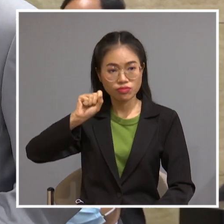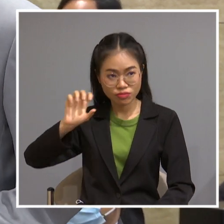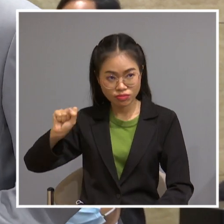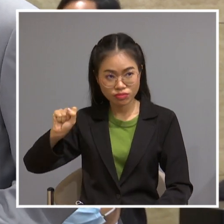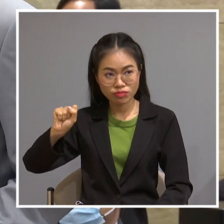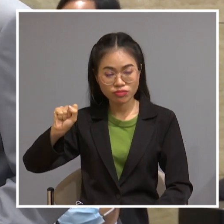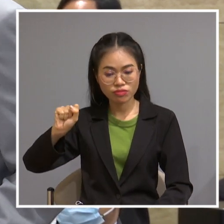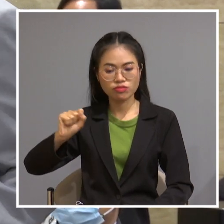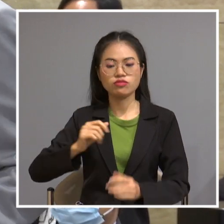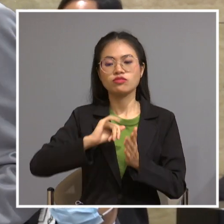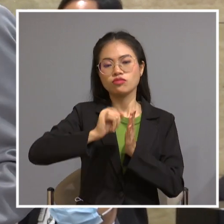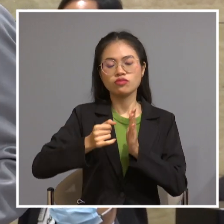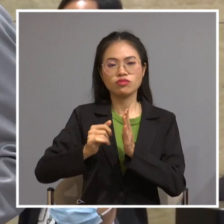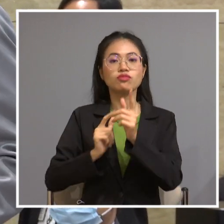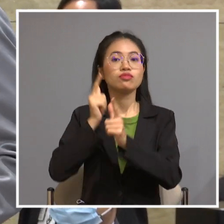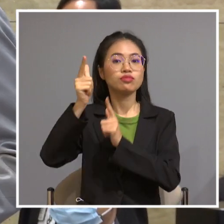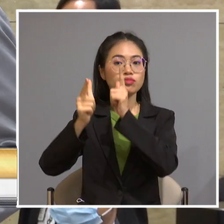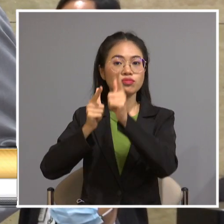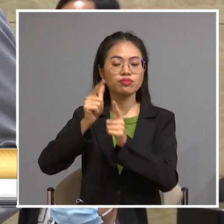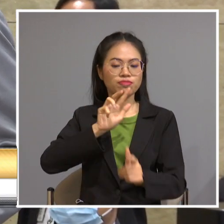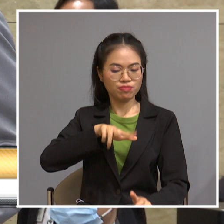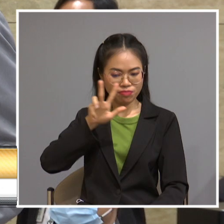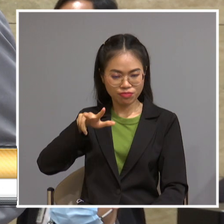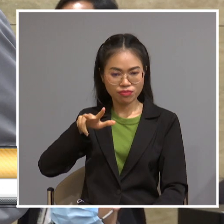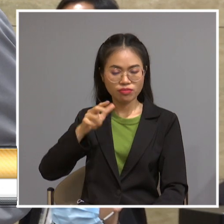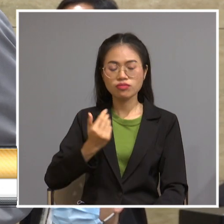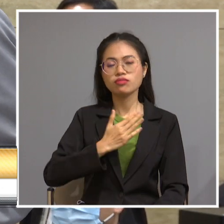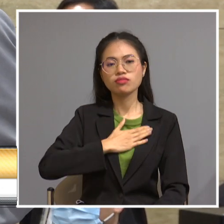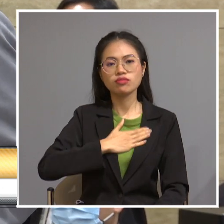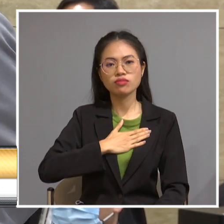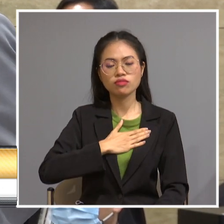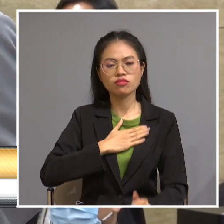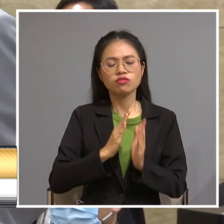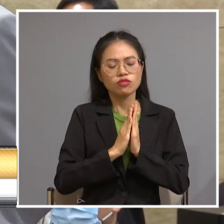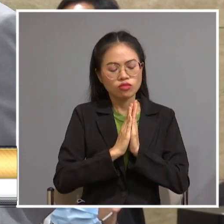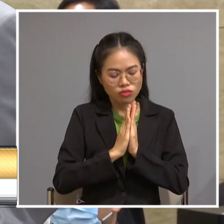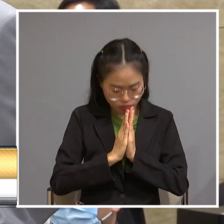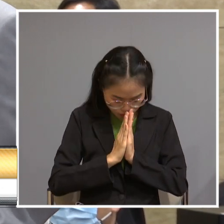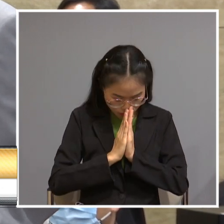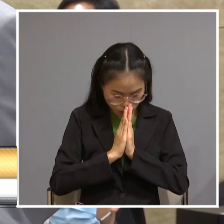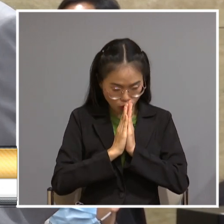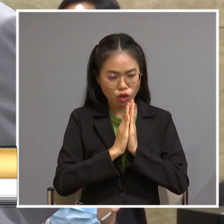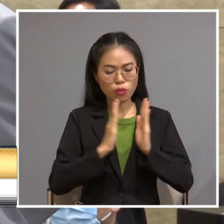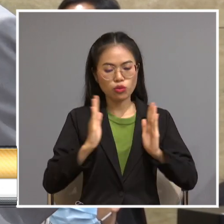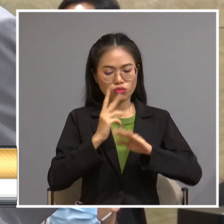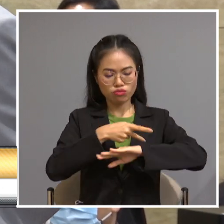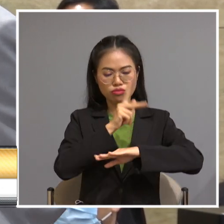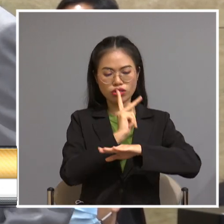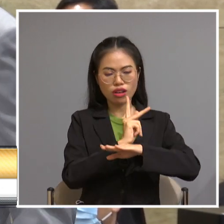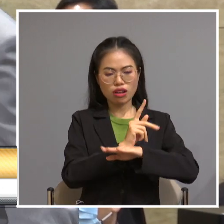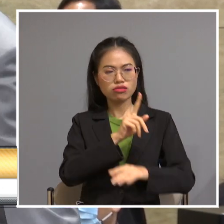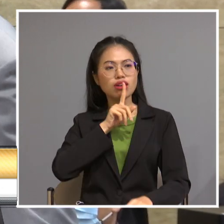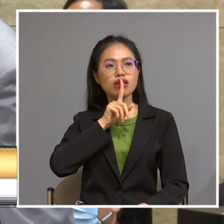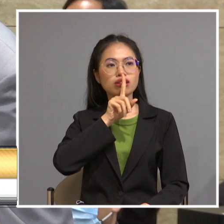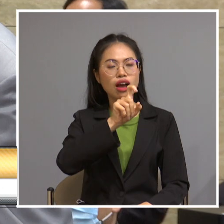สดอลจังหวดเลยπαคเพื่อทัยผมก่อนอเลยต้องขอกัขพระคุท่ประเธานที่ได้บรจุกระทู้ถ